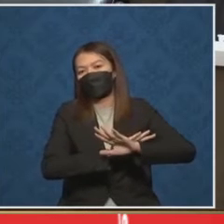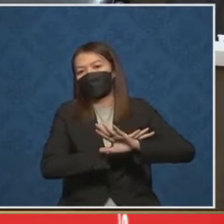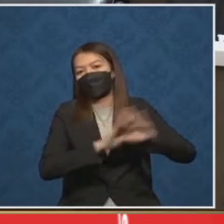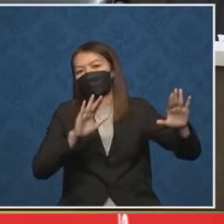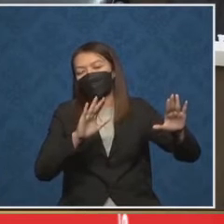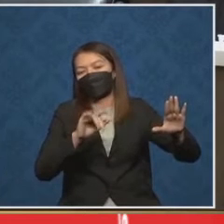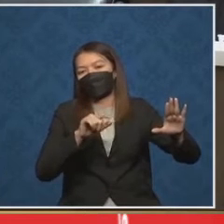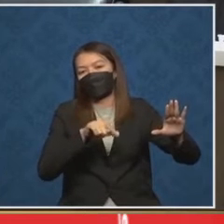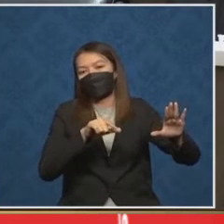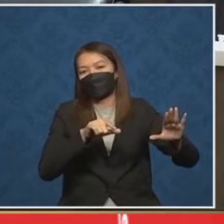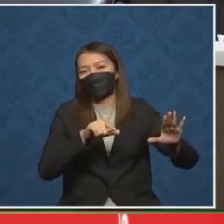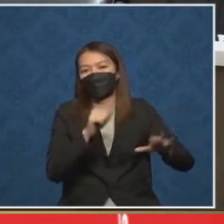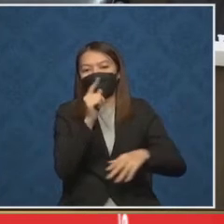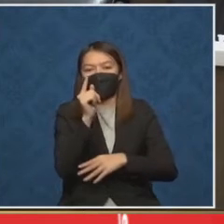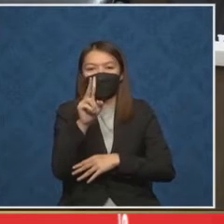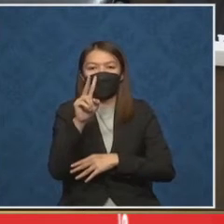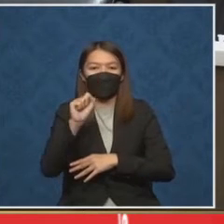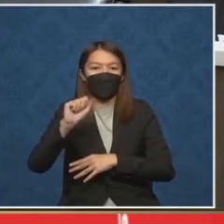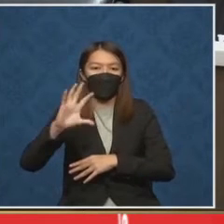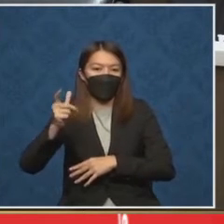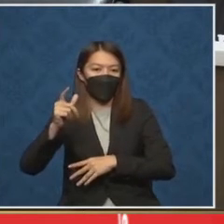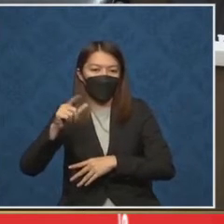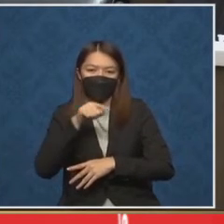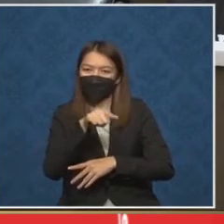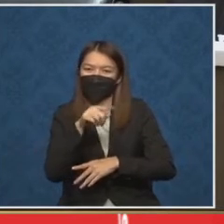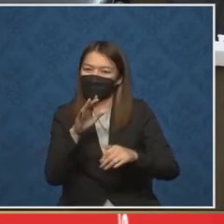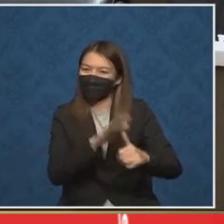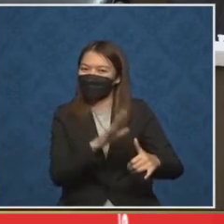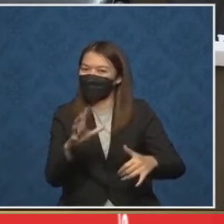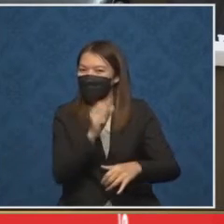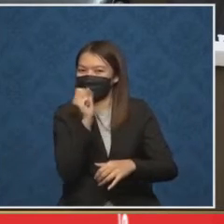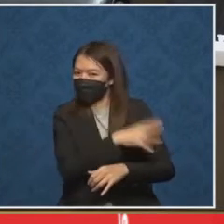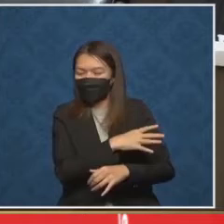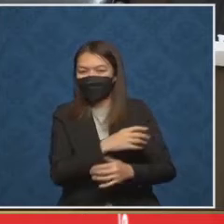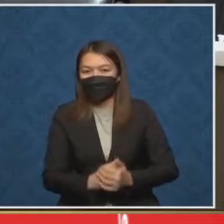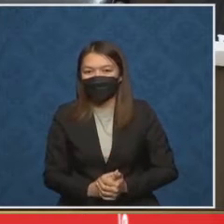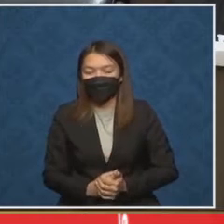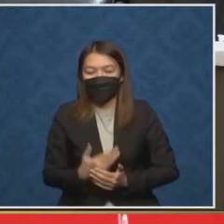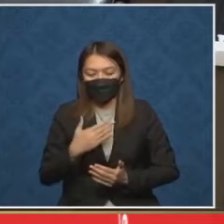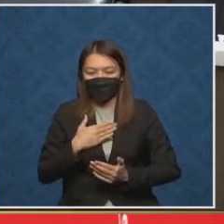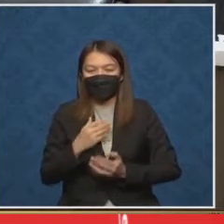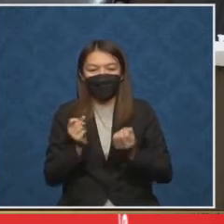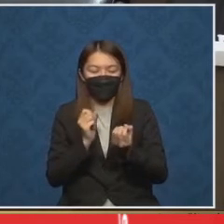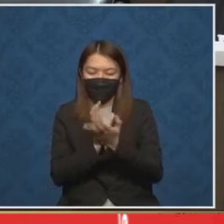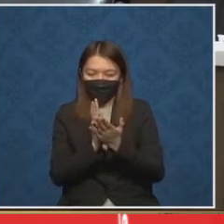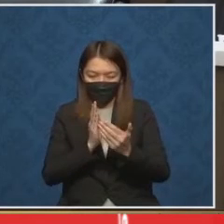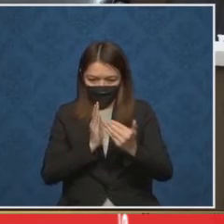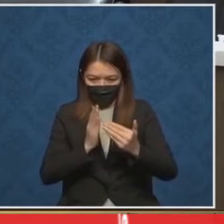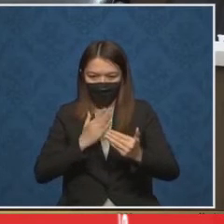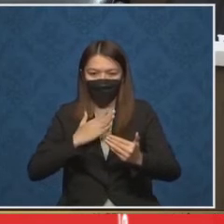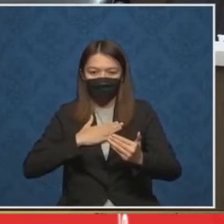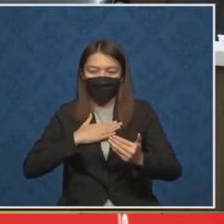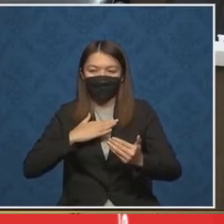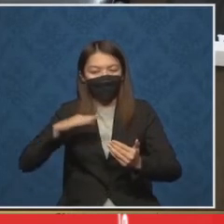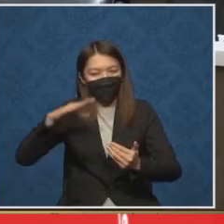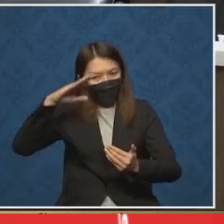าเรื่องจากคสช.ท่านประธานนะผมมีผลกระทบโดยตรงเมื่อมีการยึดอำนา